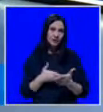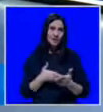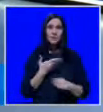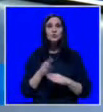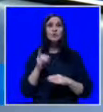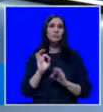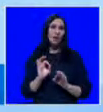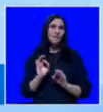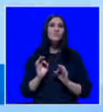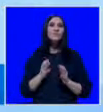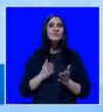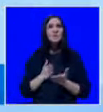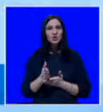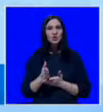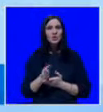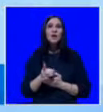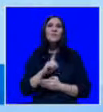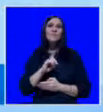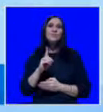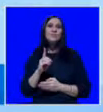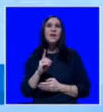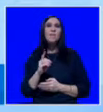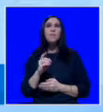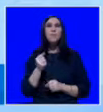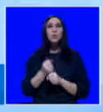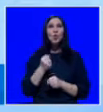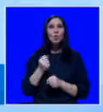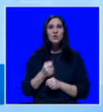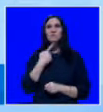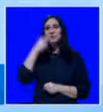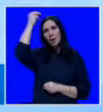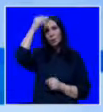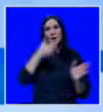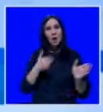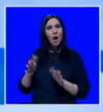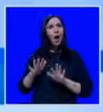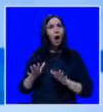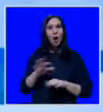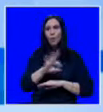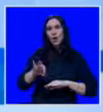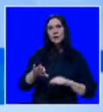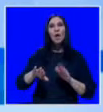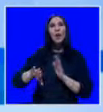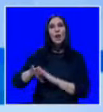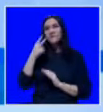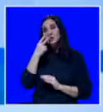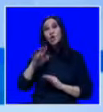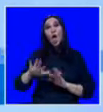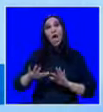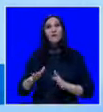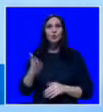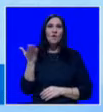по този начин. Абсолютно непродуктивно за България. Ако проектът е ляв, виждате ли евентуално ваше участие в